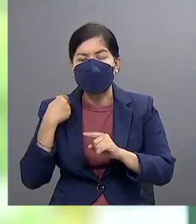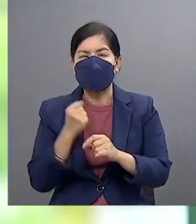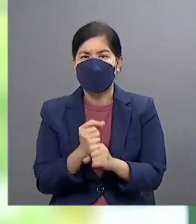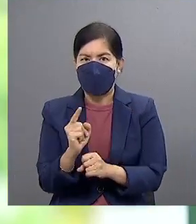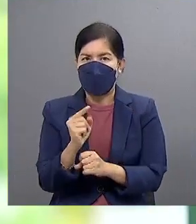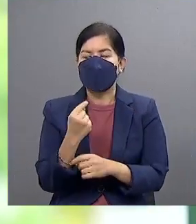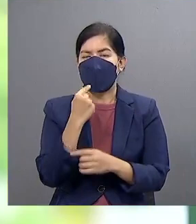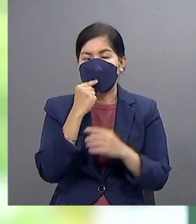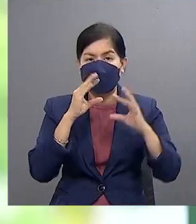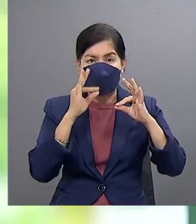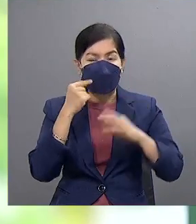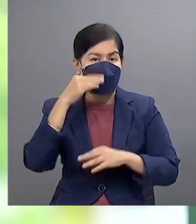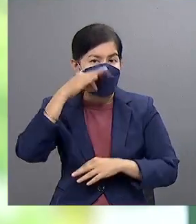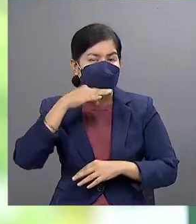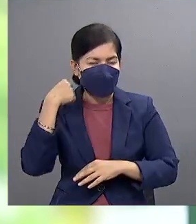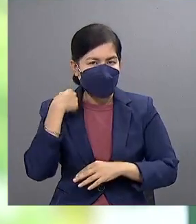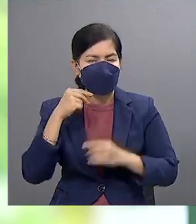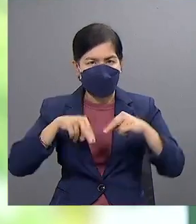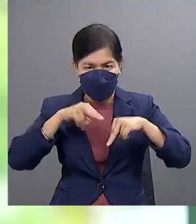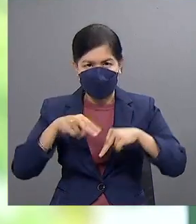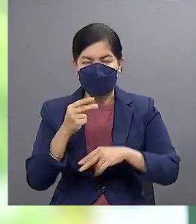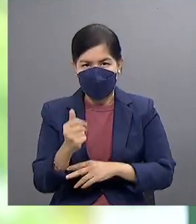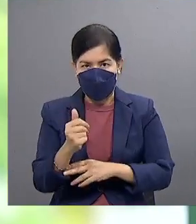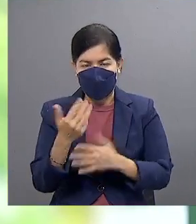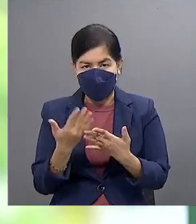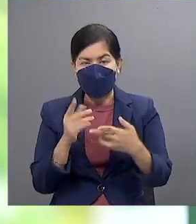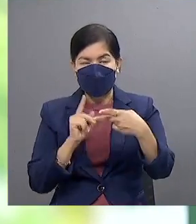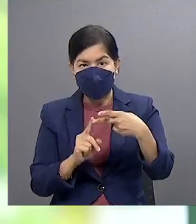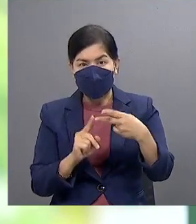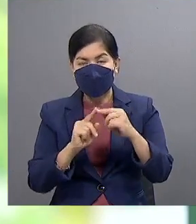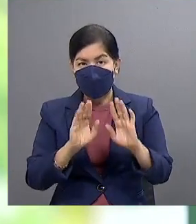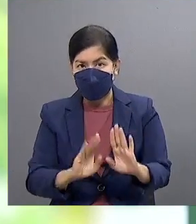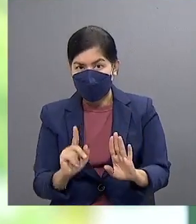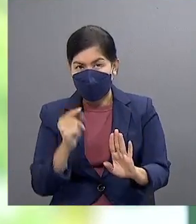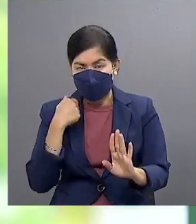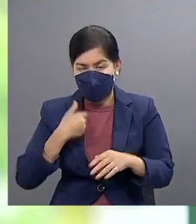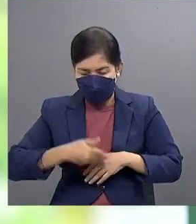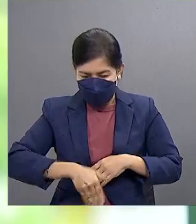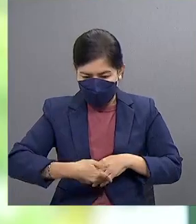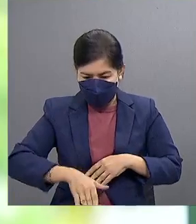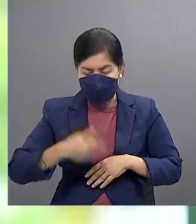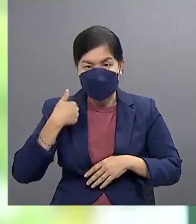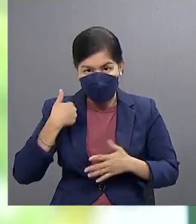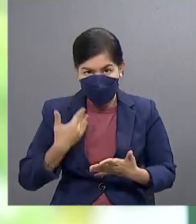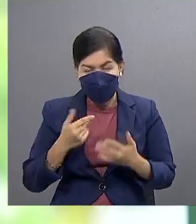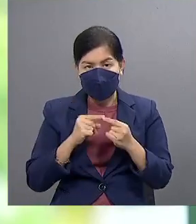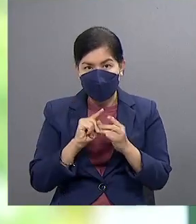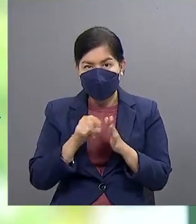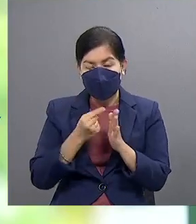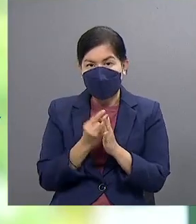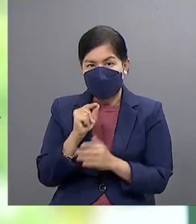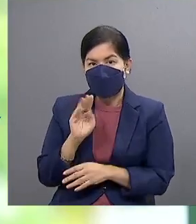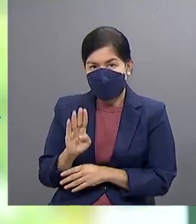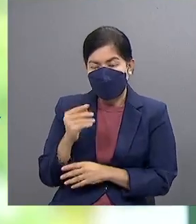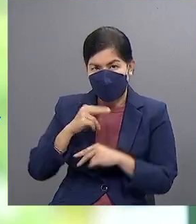วจคอติซอลจากน้ำลายได้นะครับหรือมีการตรวจคอติซอลจากปัสสาวะ24ชั่วโมงก็ได้ครับนะฮะพวกนี้สามารถตรวจการทำงาน